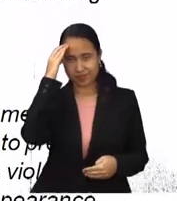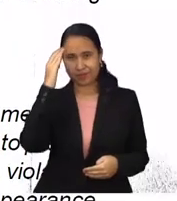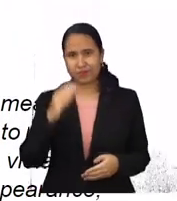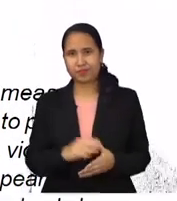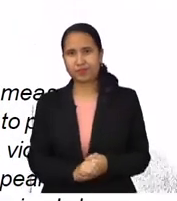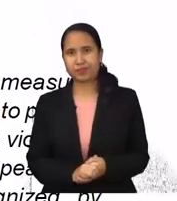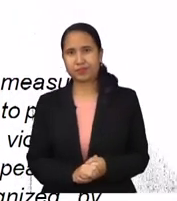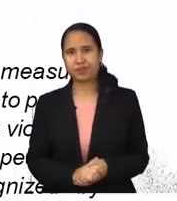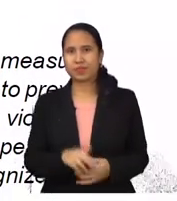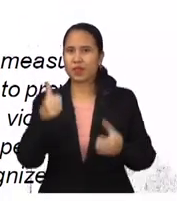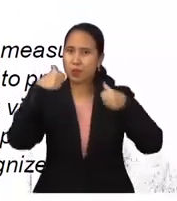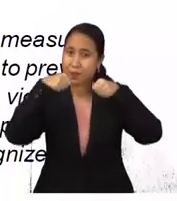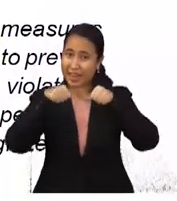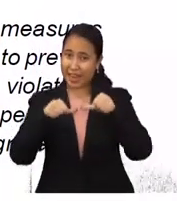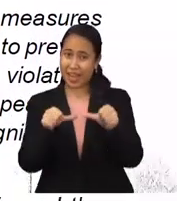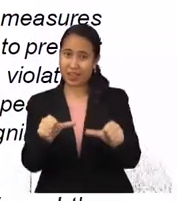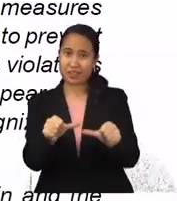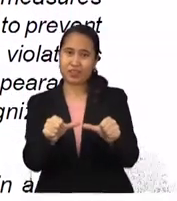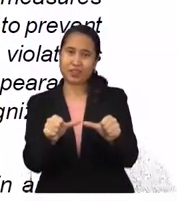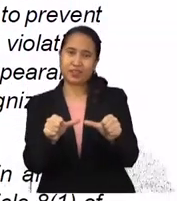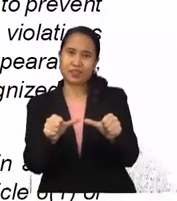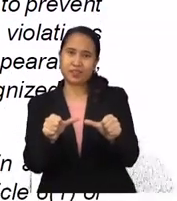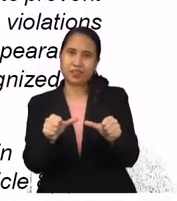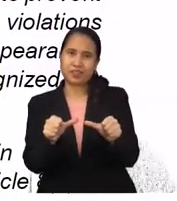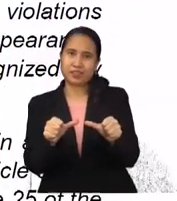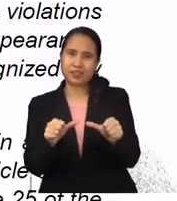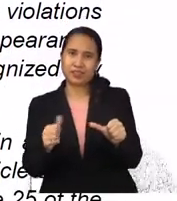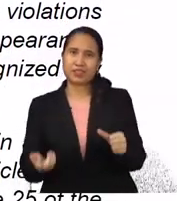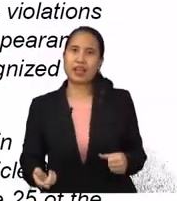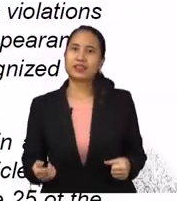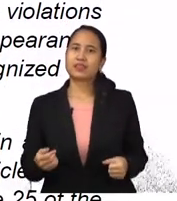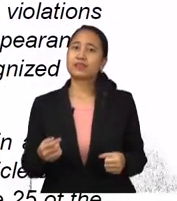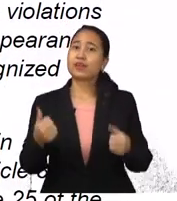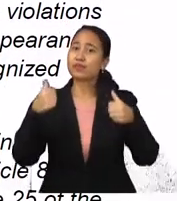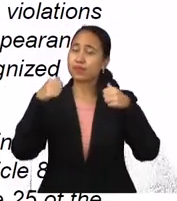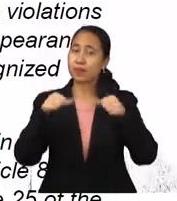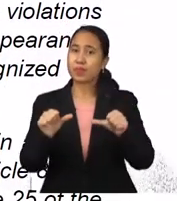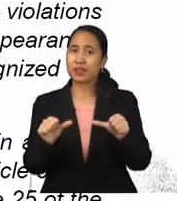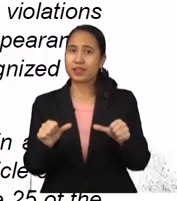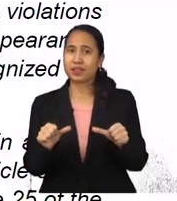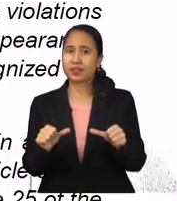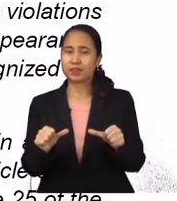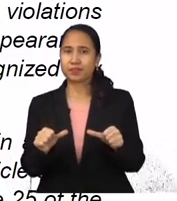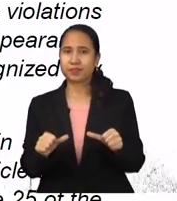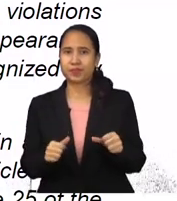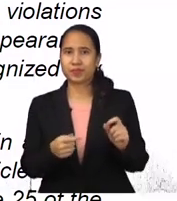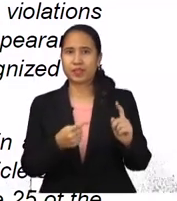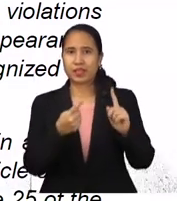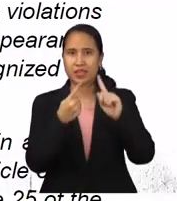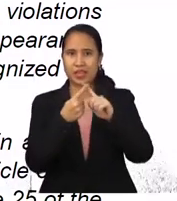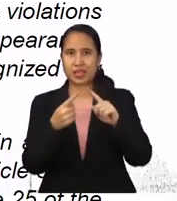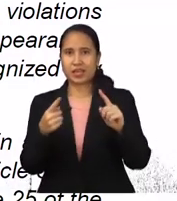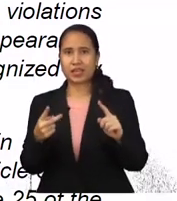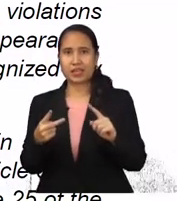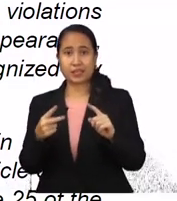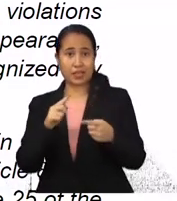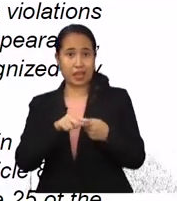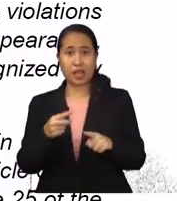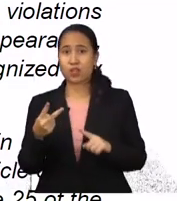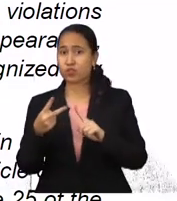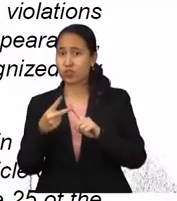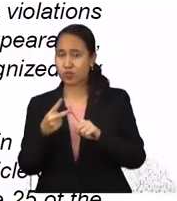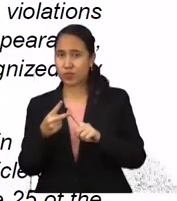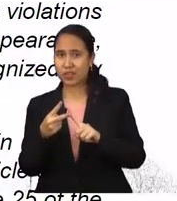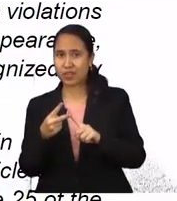it should be emphasized that in the light of the general obligations established in Articles 1, Section 1 and 2 of